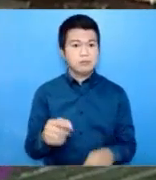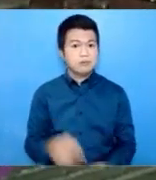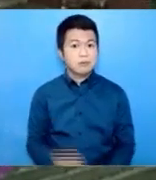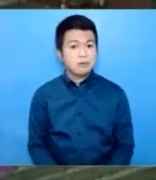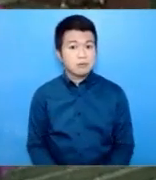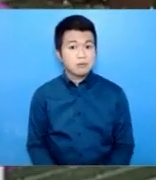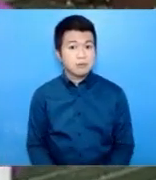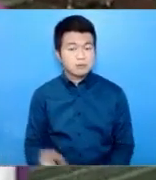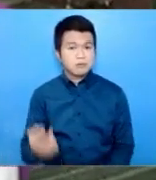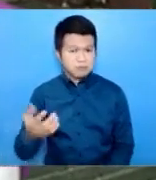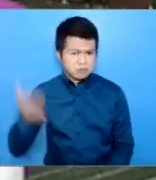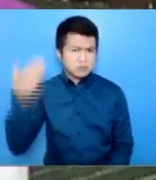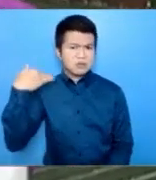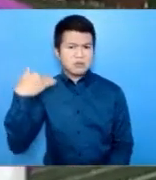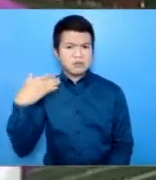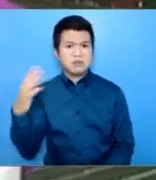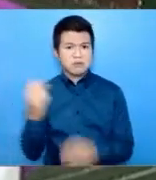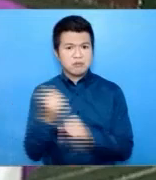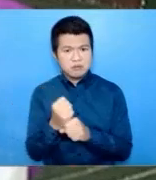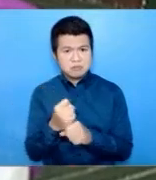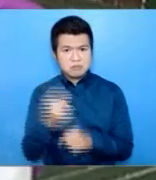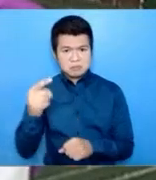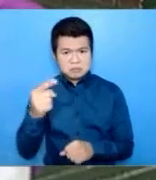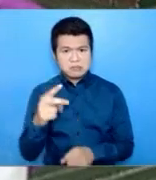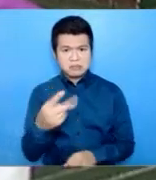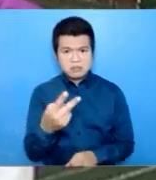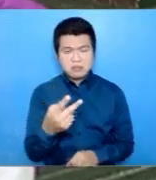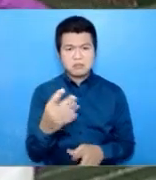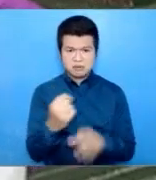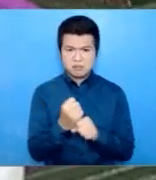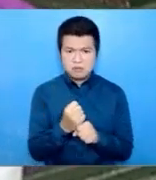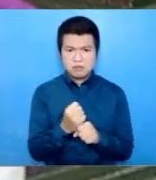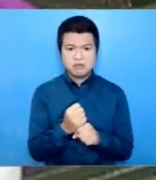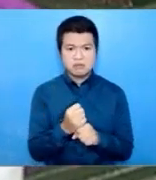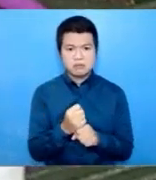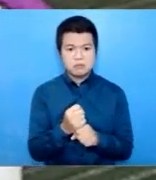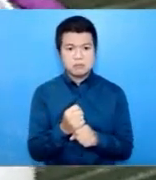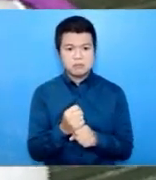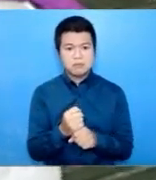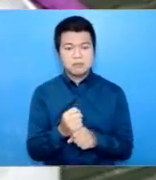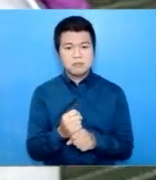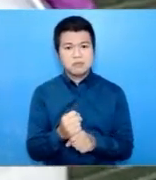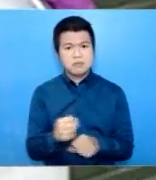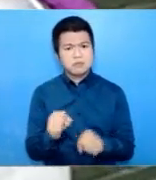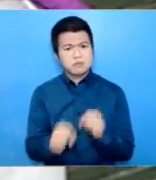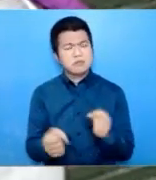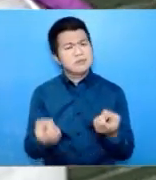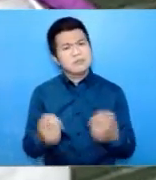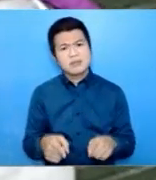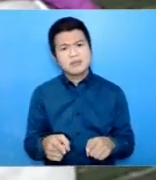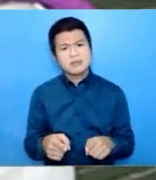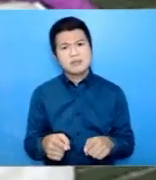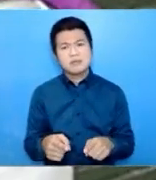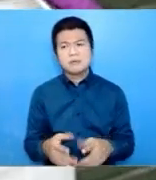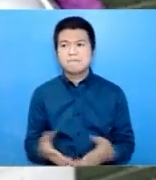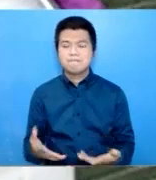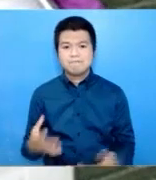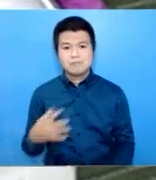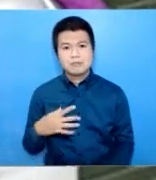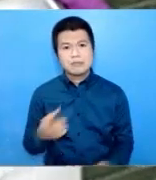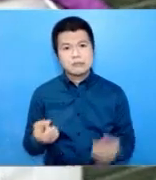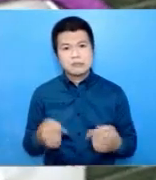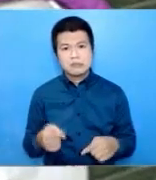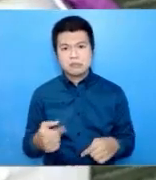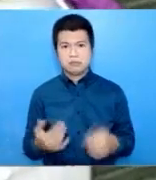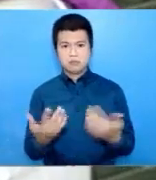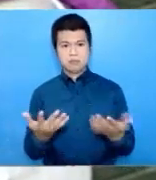yung waitlisted. Yun waitlisted nga lang po, hindi ko siya na-claim. Okay. So siguro, kaya siguro yung name ko ngayon wala na sa